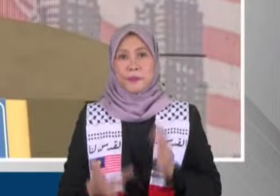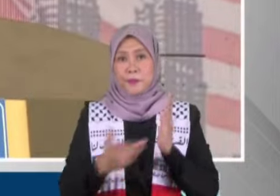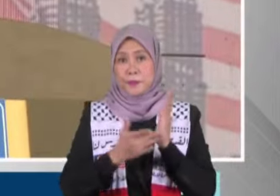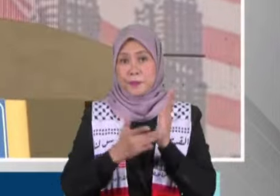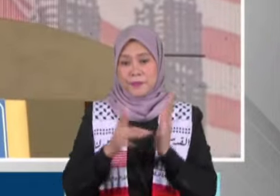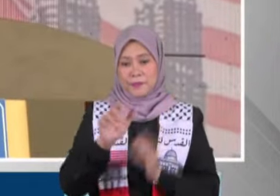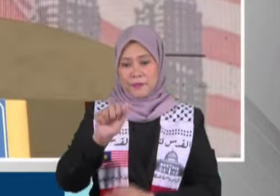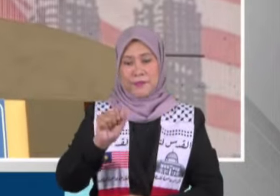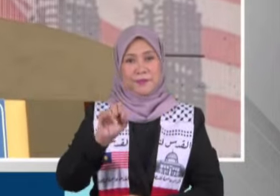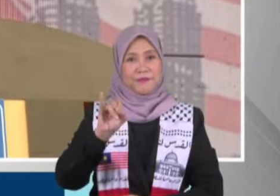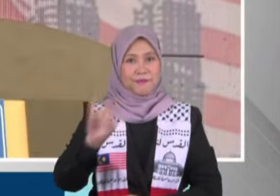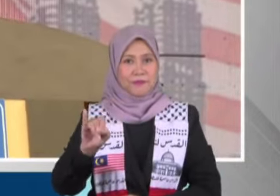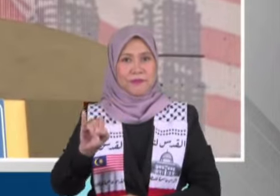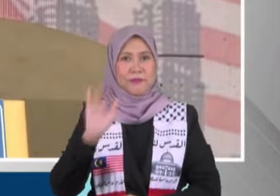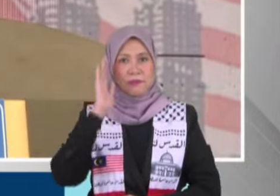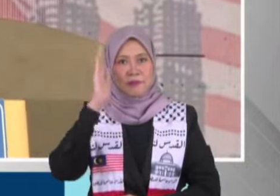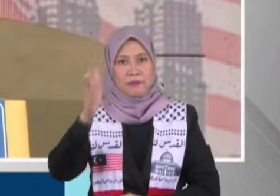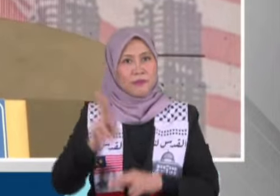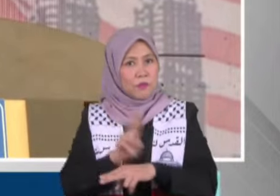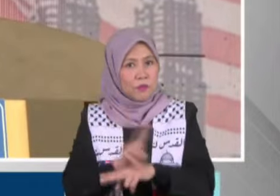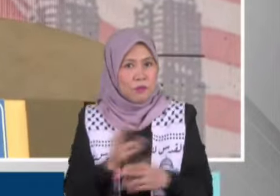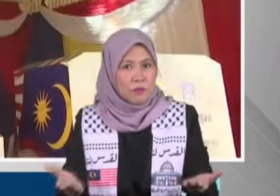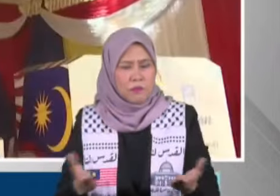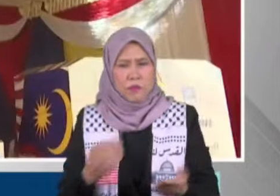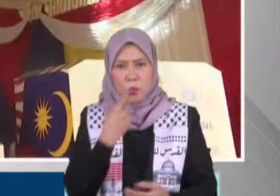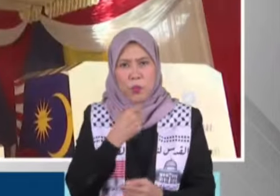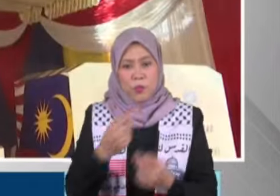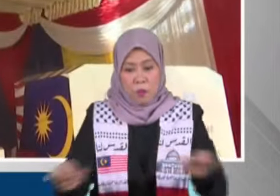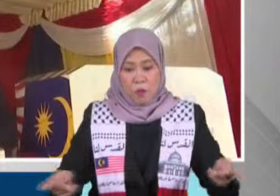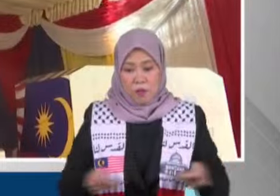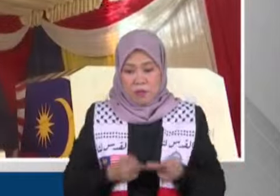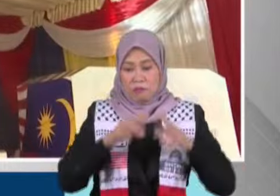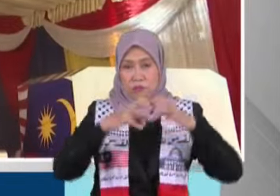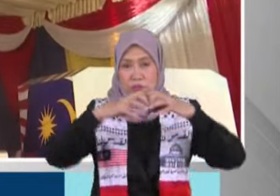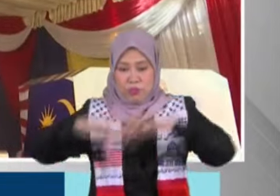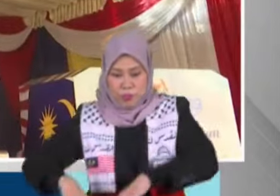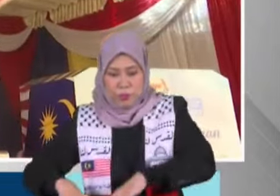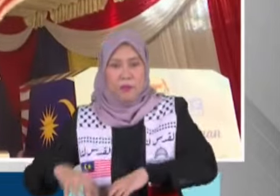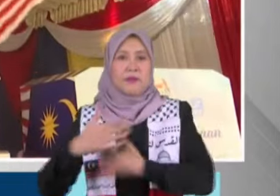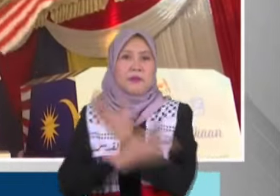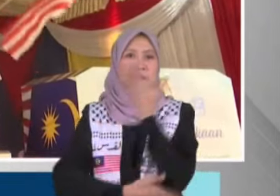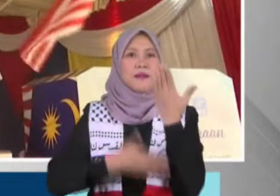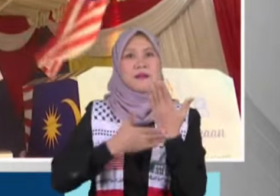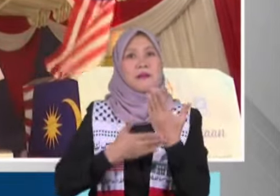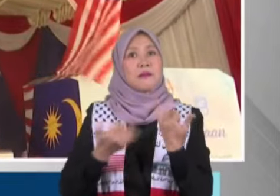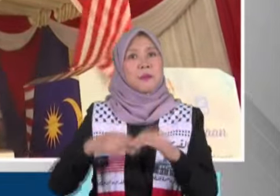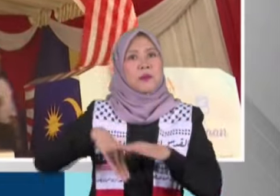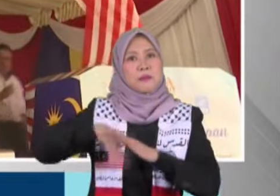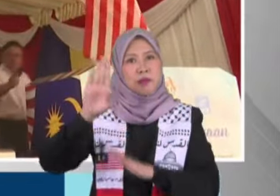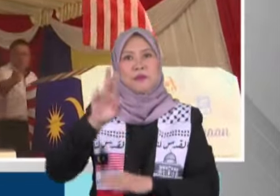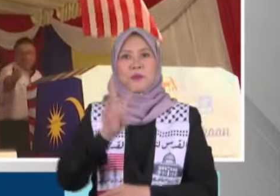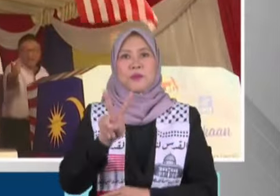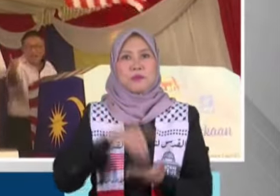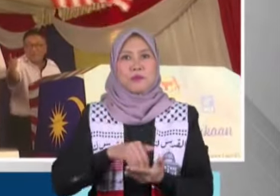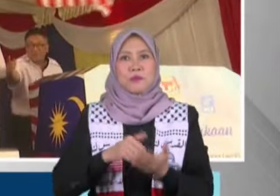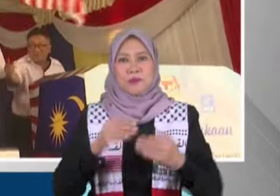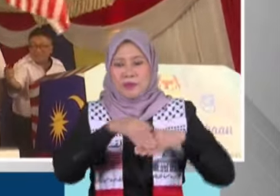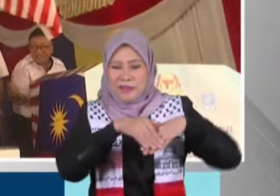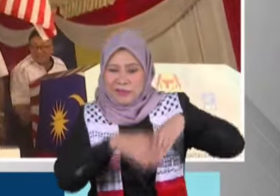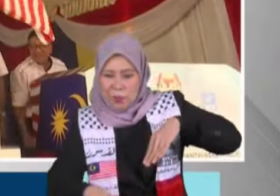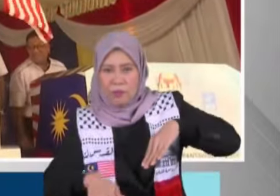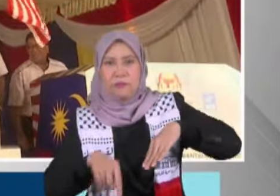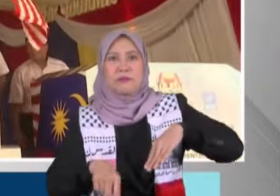Teknologi kecerdasan buatan AI akan digunakan untuk mengenal pasti kawasan tanah jerlus di seluruh negara. Ia susulan lebih 2,000 kawasan cerun yang